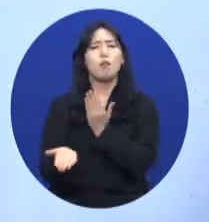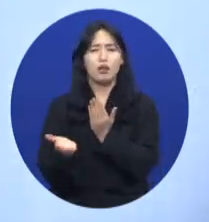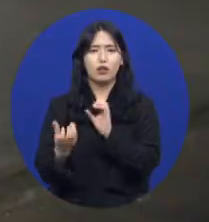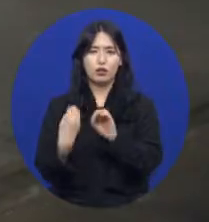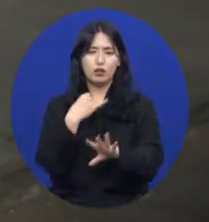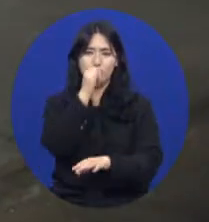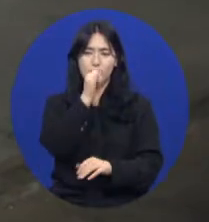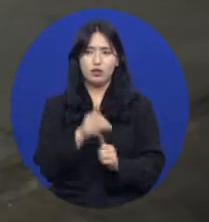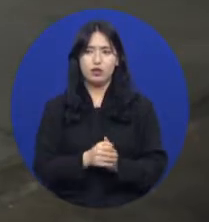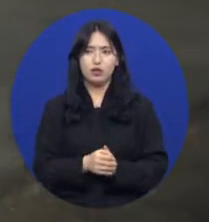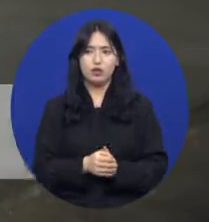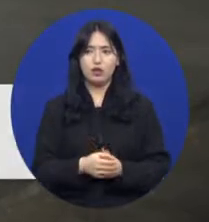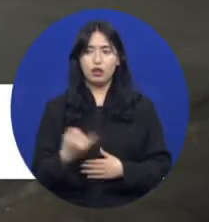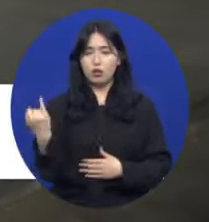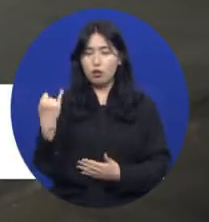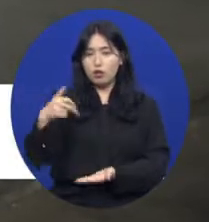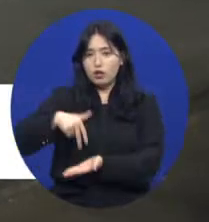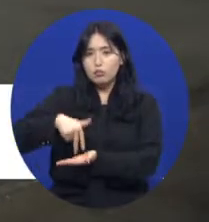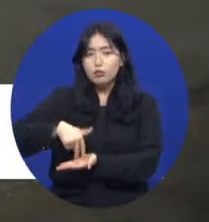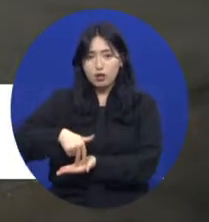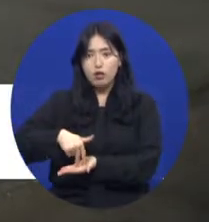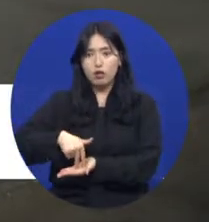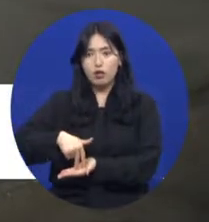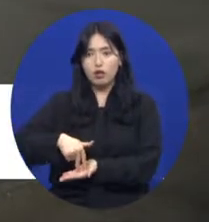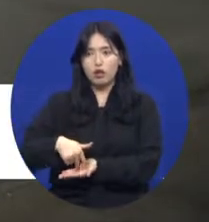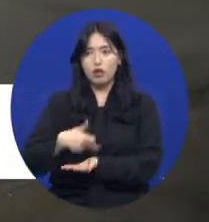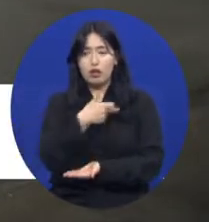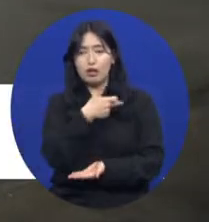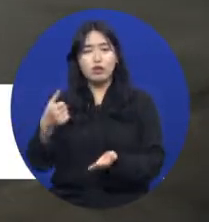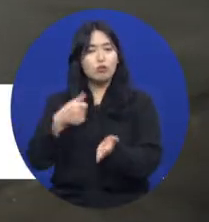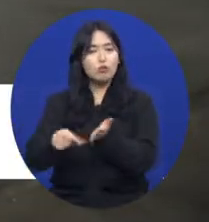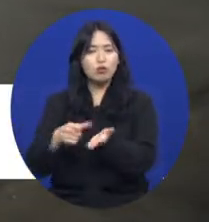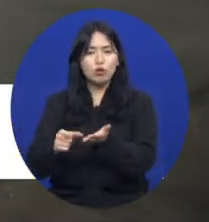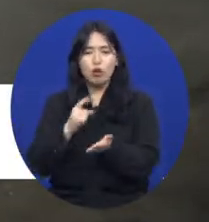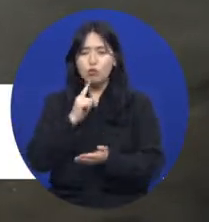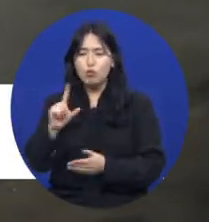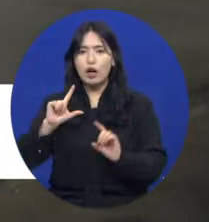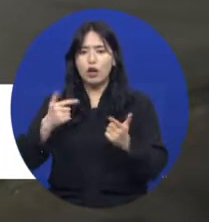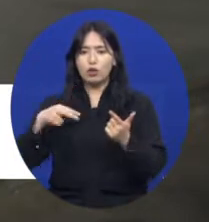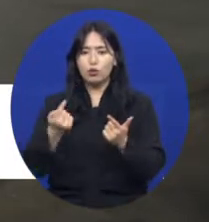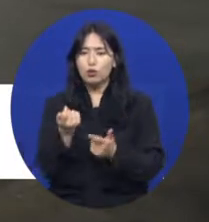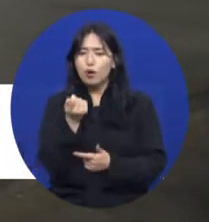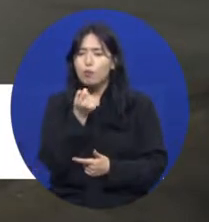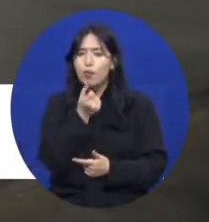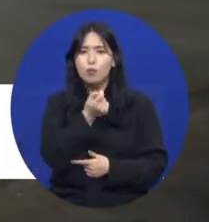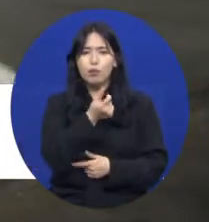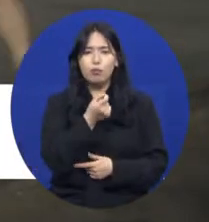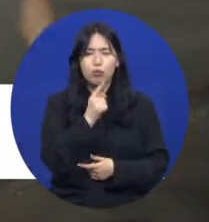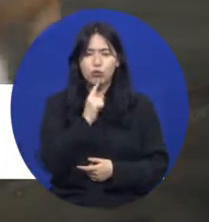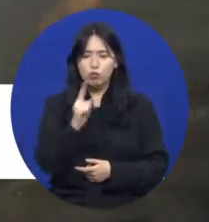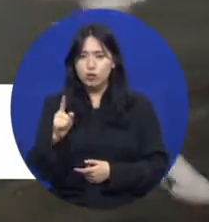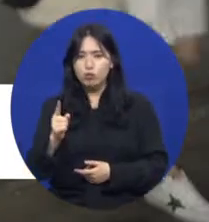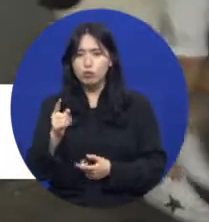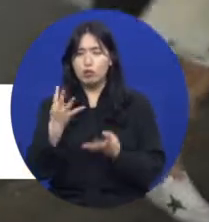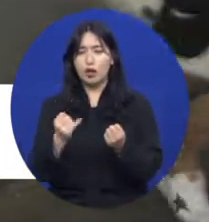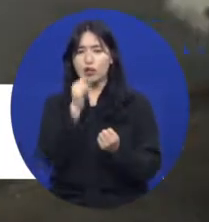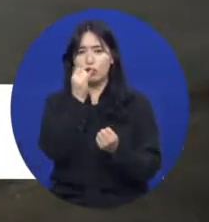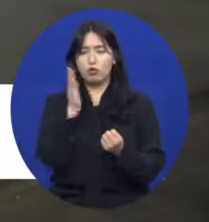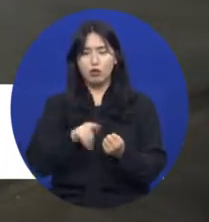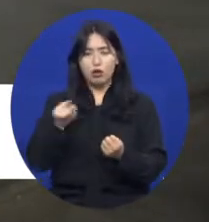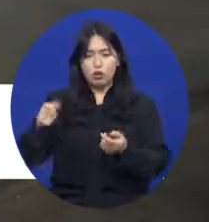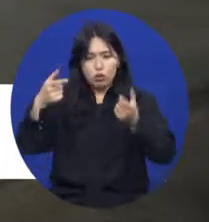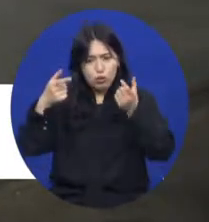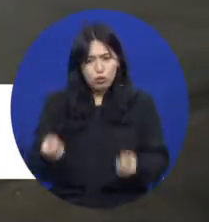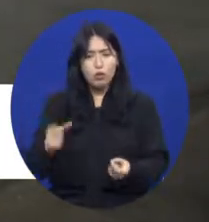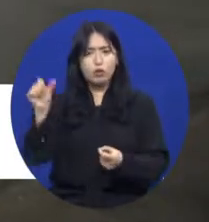응답했습니다. 여자들은 이렇게 큰 물건 안 불러도 작은 걸로도 많이 시키는데 그것도 똑같이